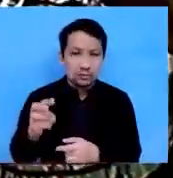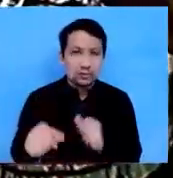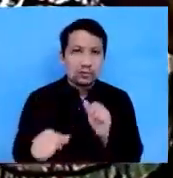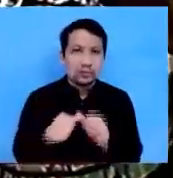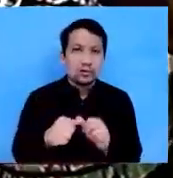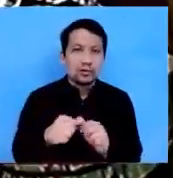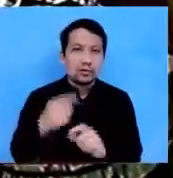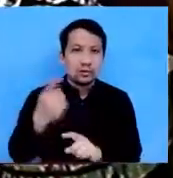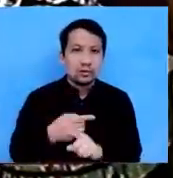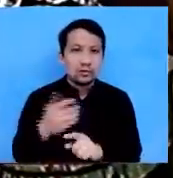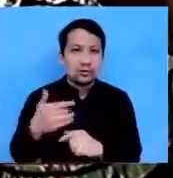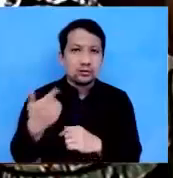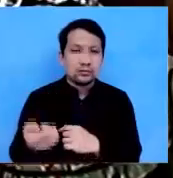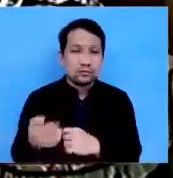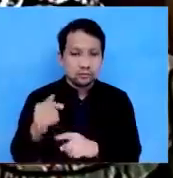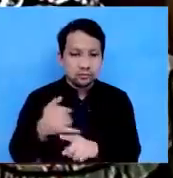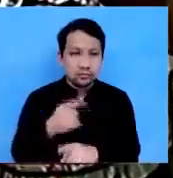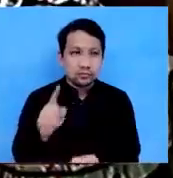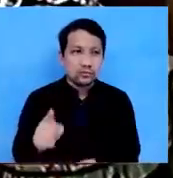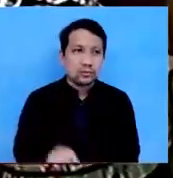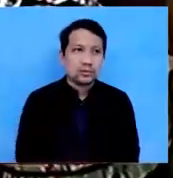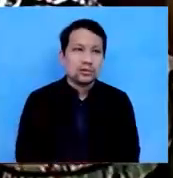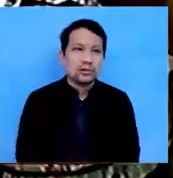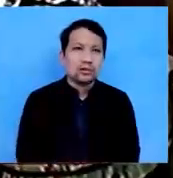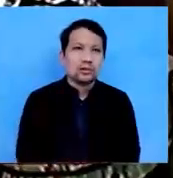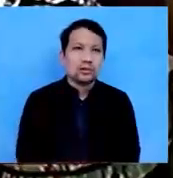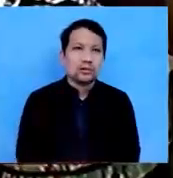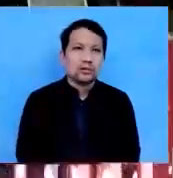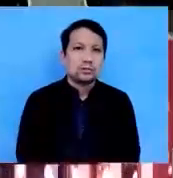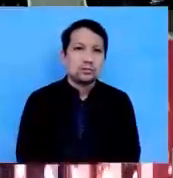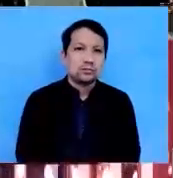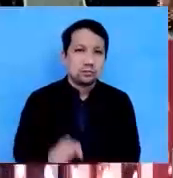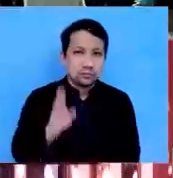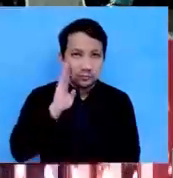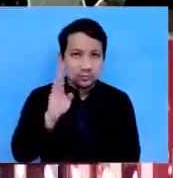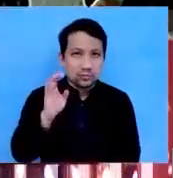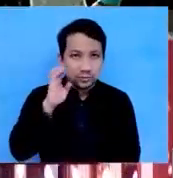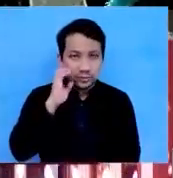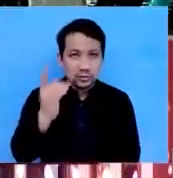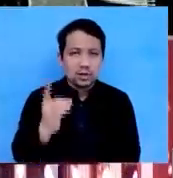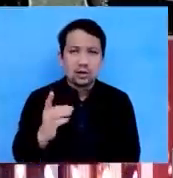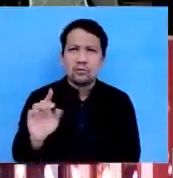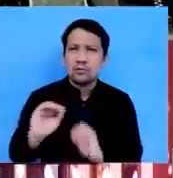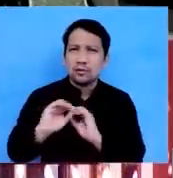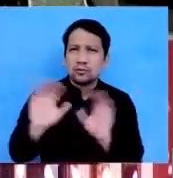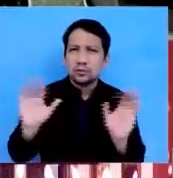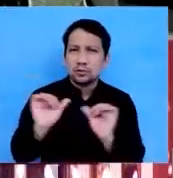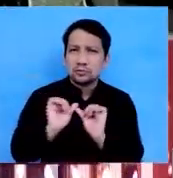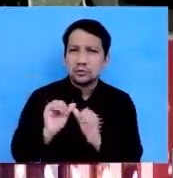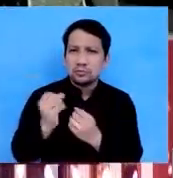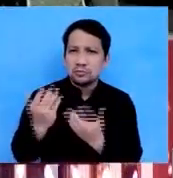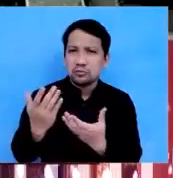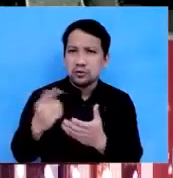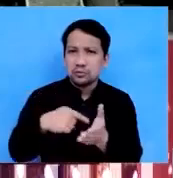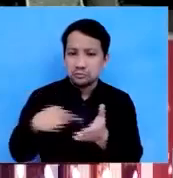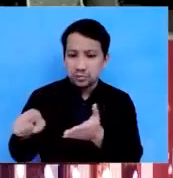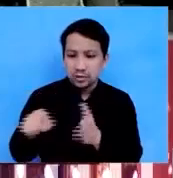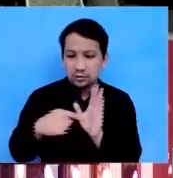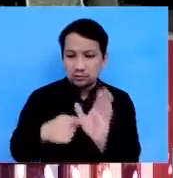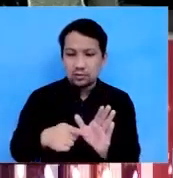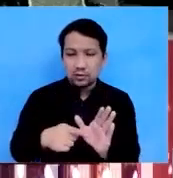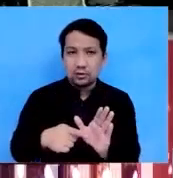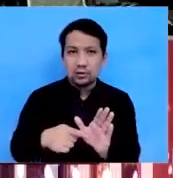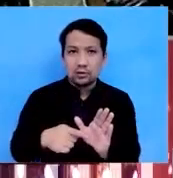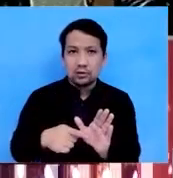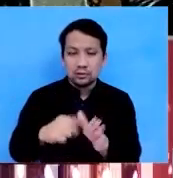January 1 ng 6 a.m. Bok Mean? Bok, klaruin ko lang. So, wala ng tickets available, puro